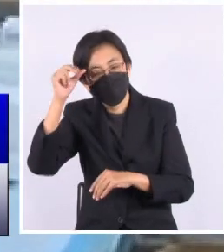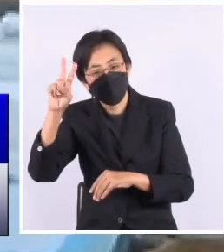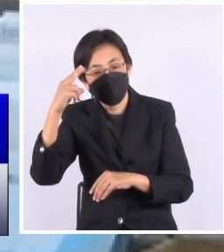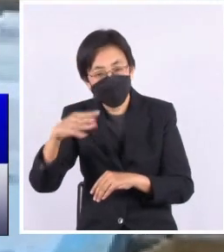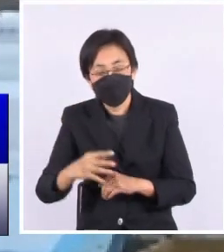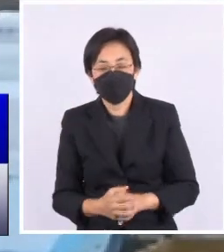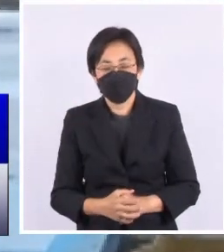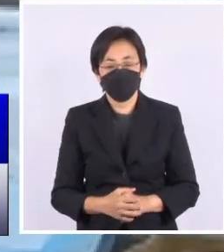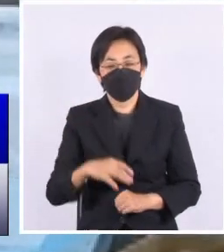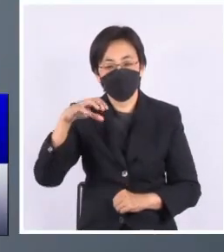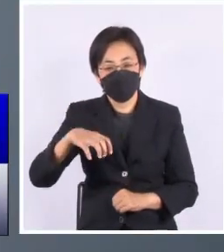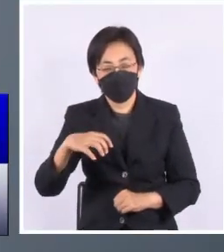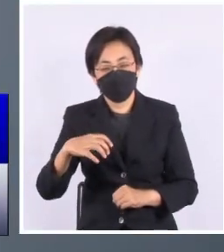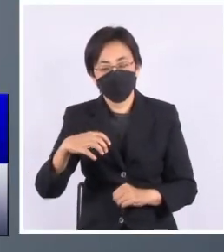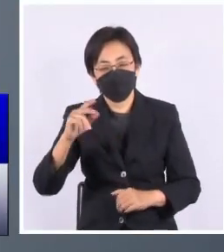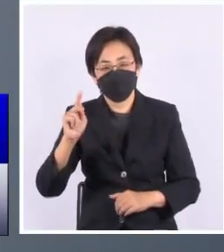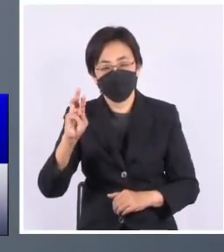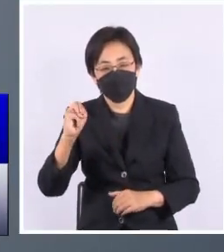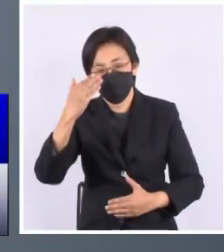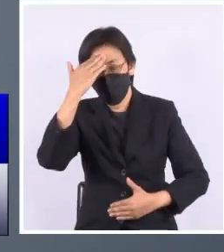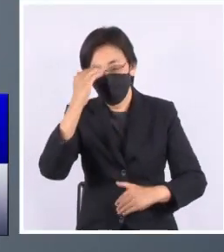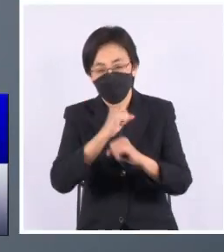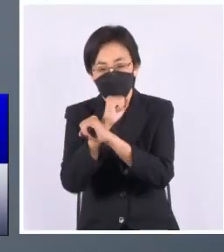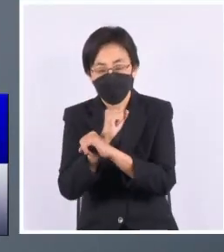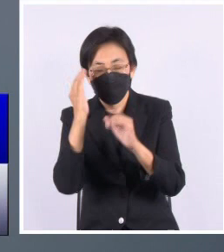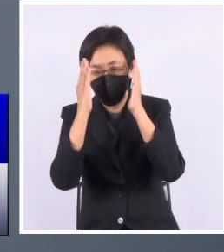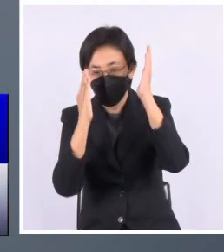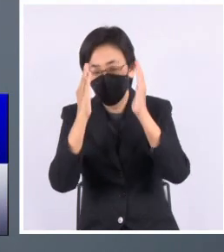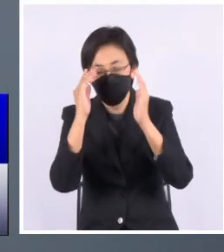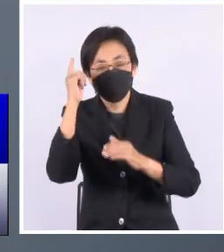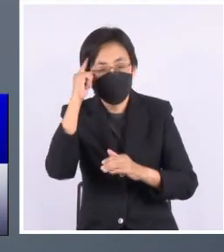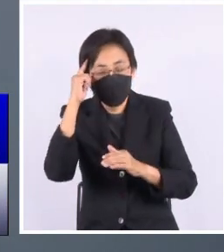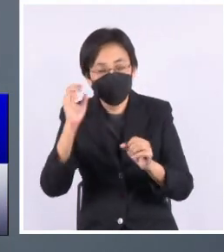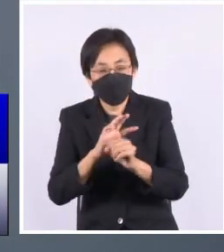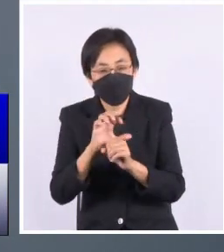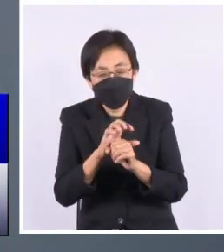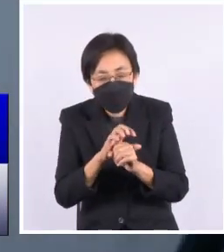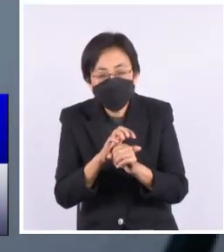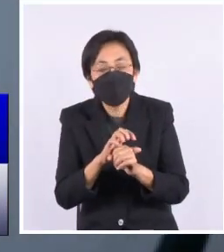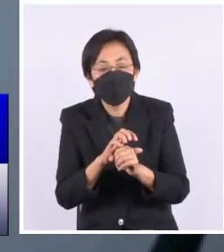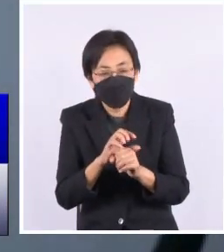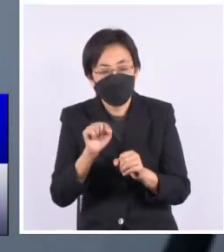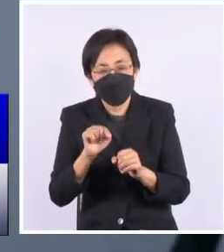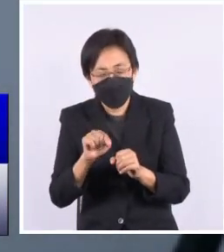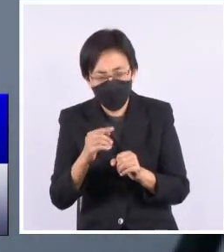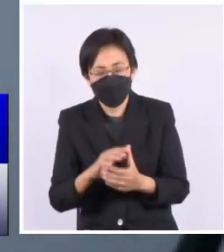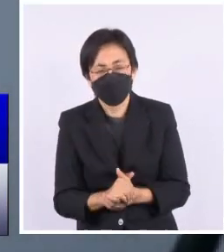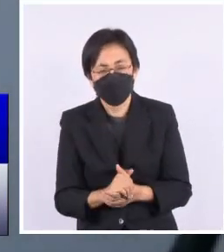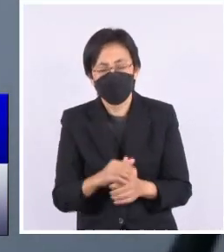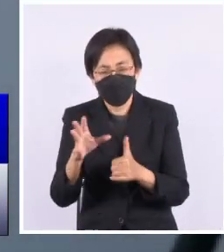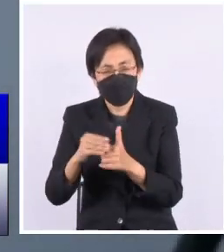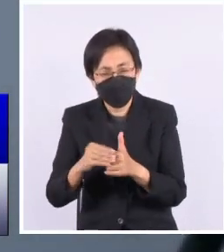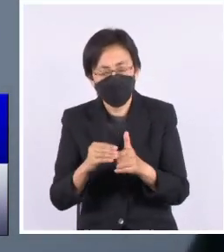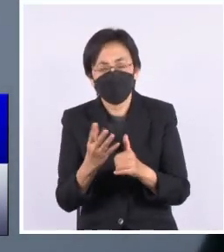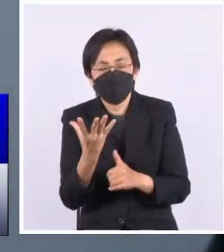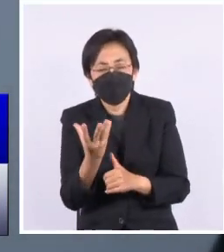ขณะที่กรมควบคุมโรคของมาเลเซียเองกล่าวว่าอัตราการแพร่ระบาดของครูวิทย์ในมาเลเซียสูงขึ้นนั้นยังไม่มีแนวโน้มที่จะลดลงแต่